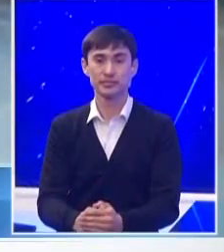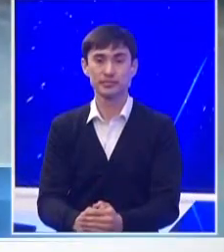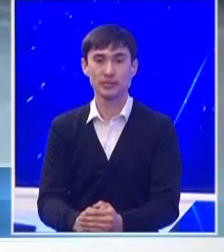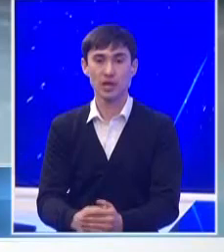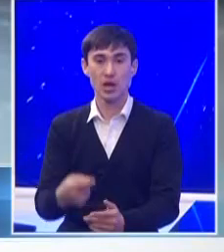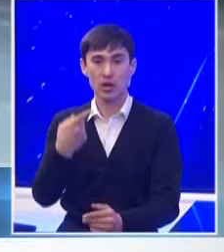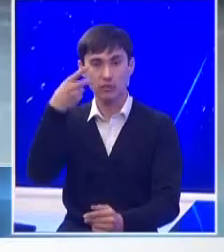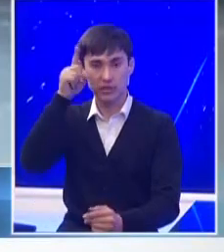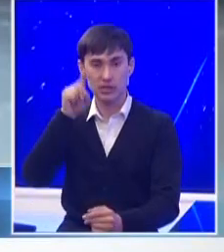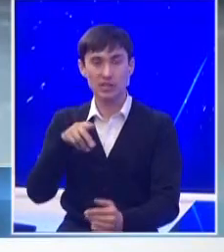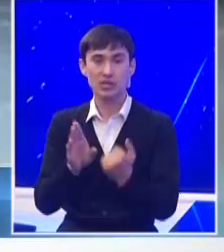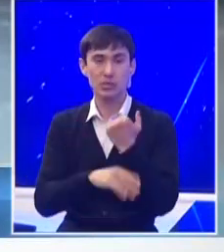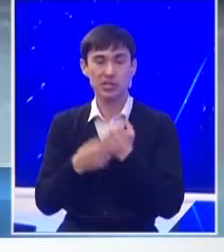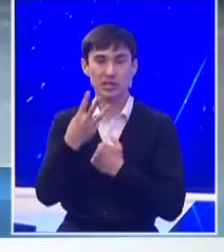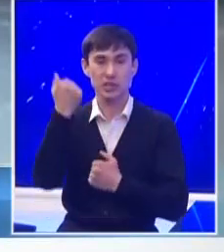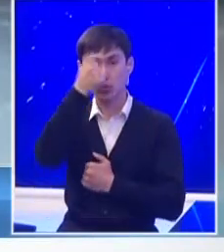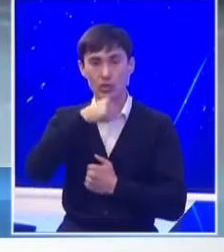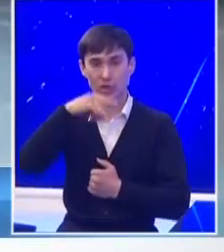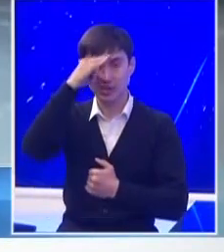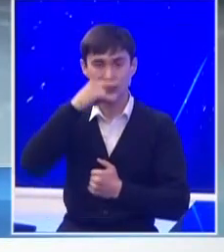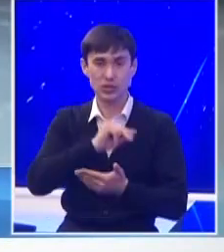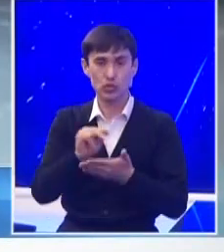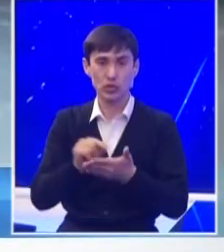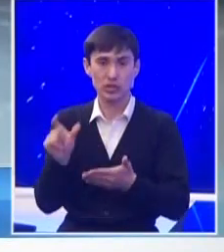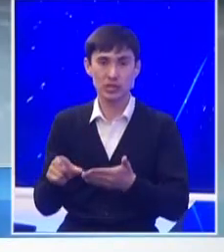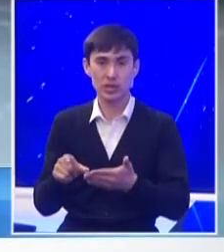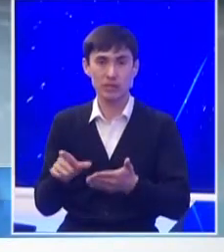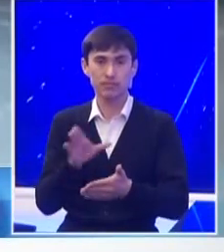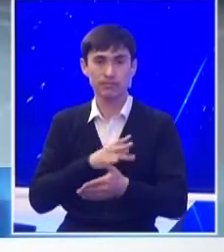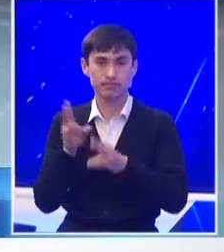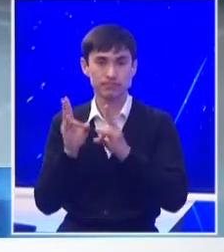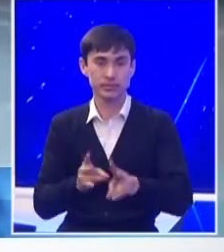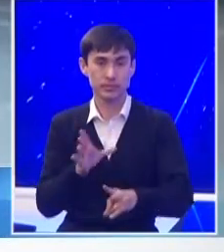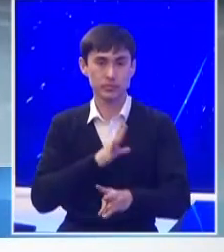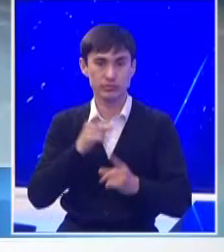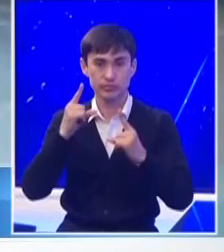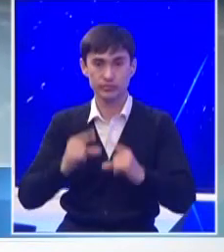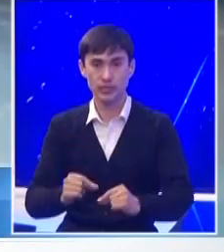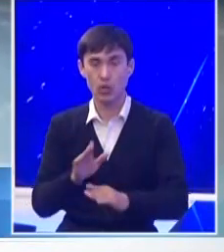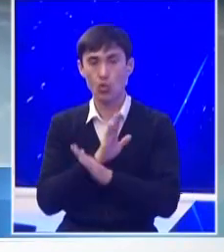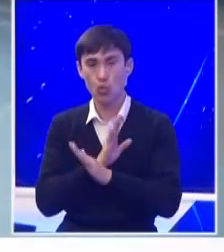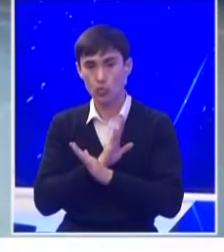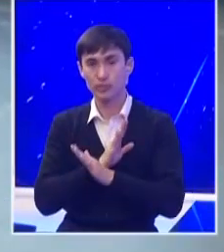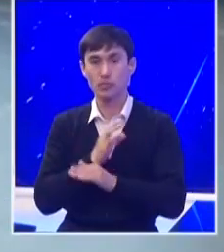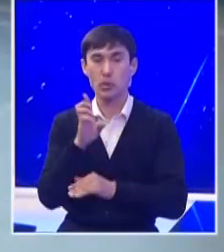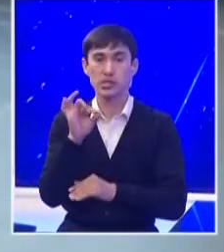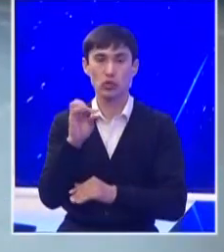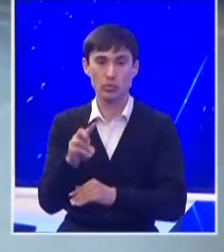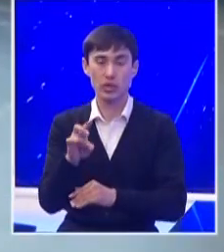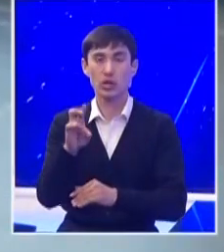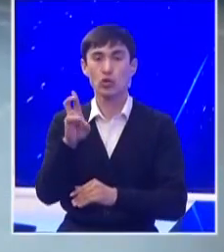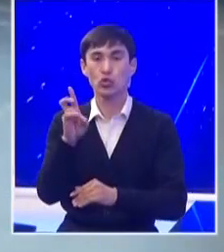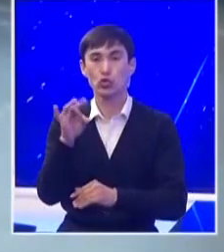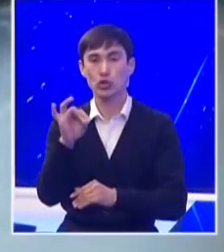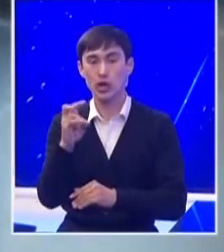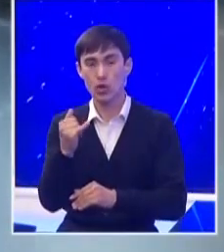Как вы знаете, за последние 3 года казахстанская журналистика потерпела огромные потери. Ушли из жизни Бесен Куранбек, Нуртлеу